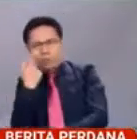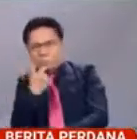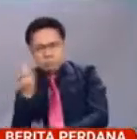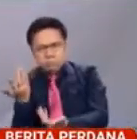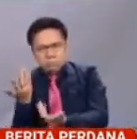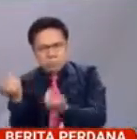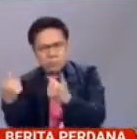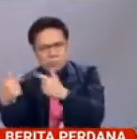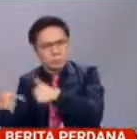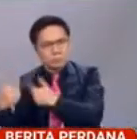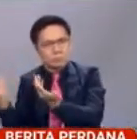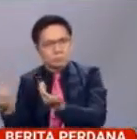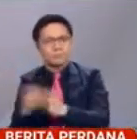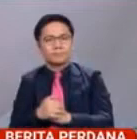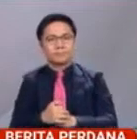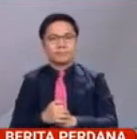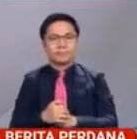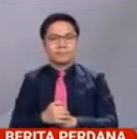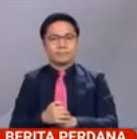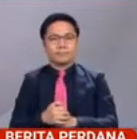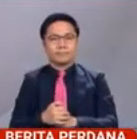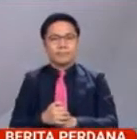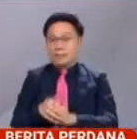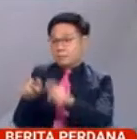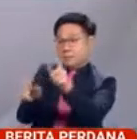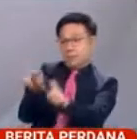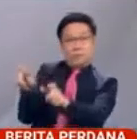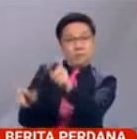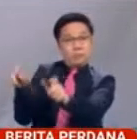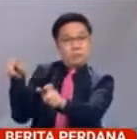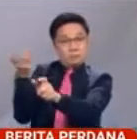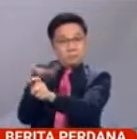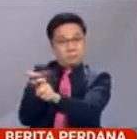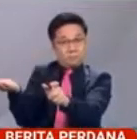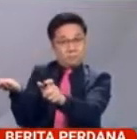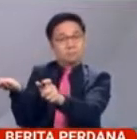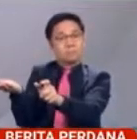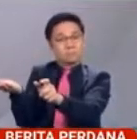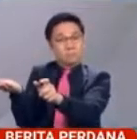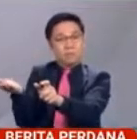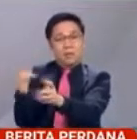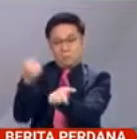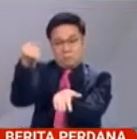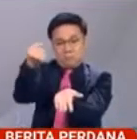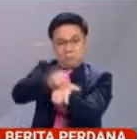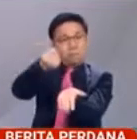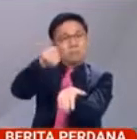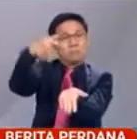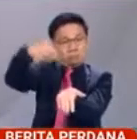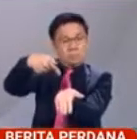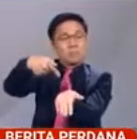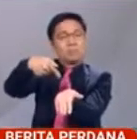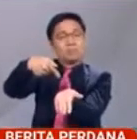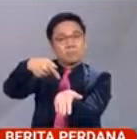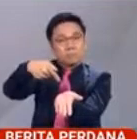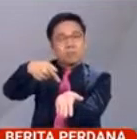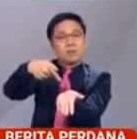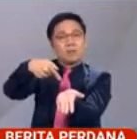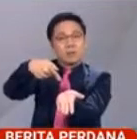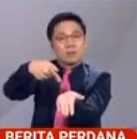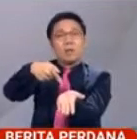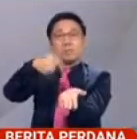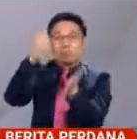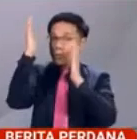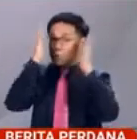lalu yang digunakan oleh suspeksuspek iniyiakan keluar masuk imigr